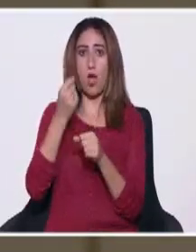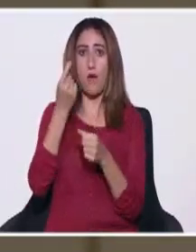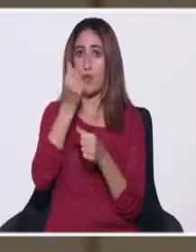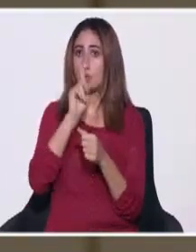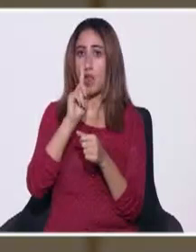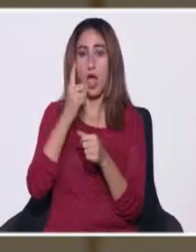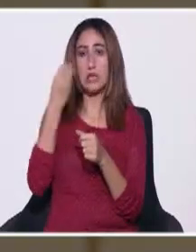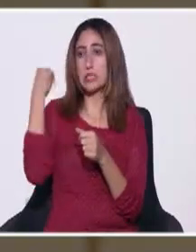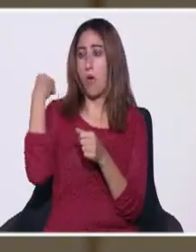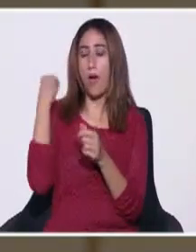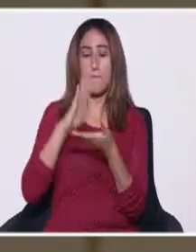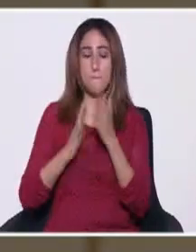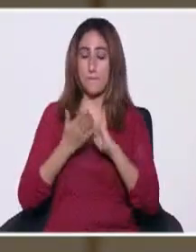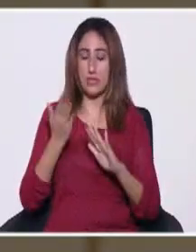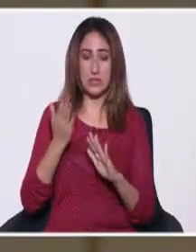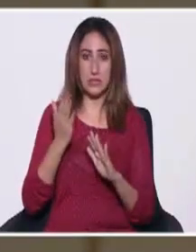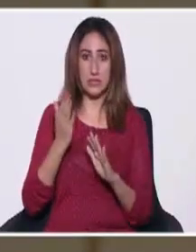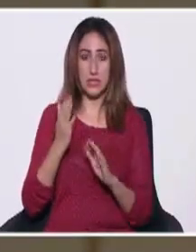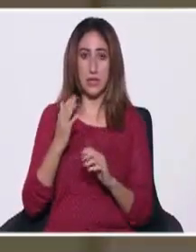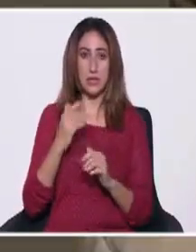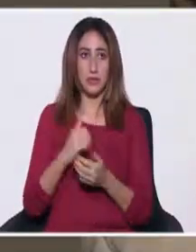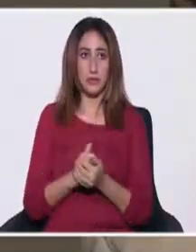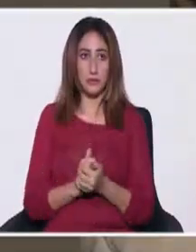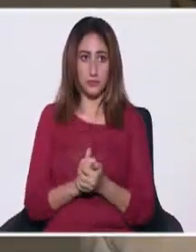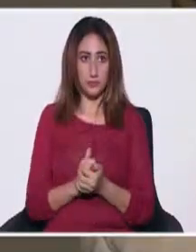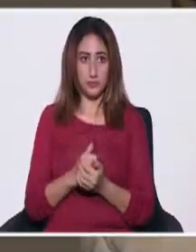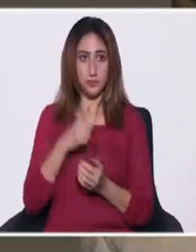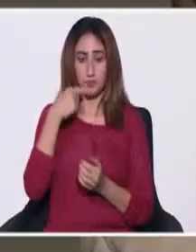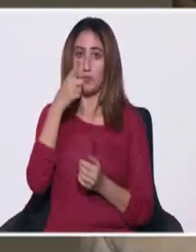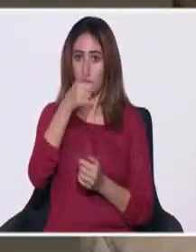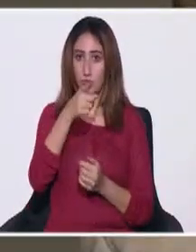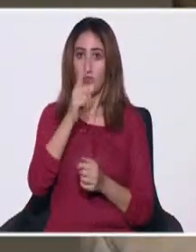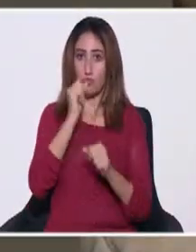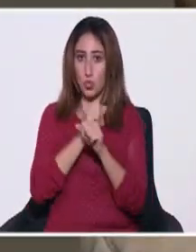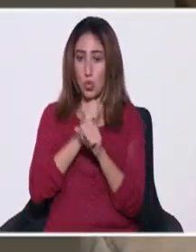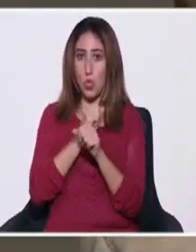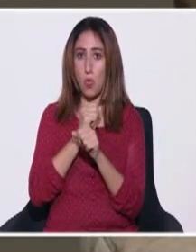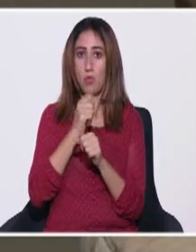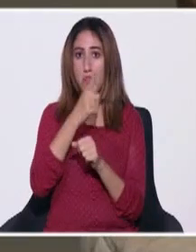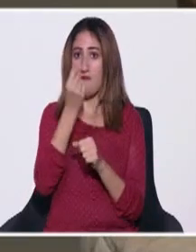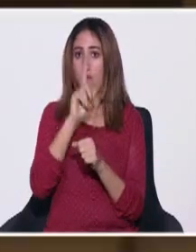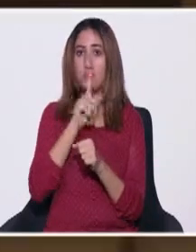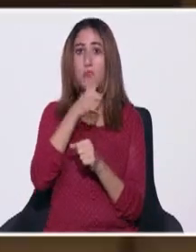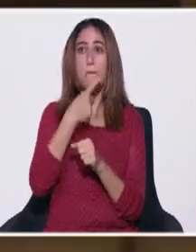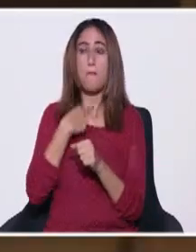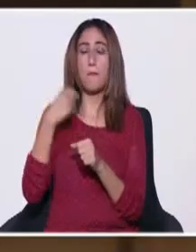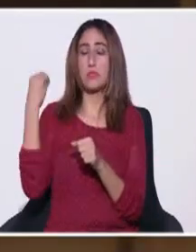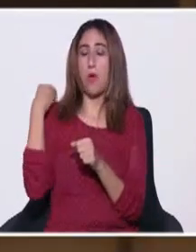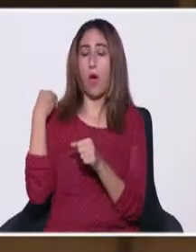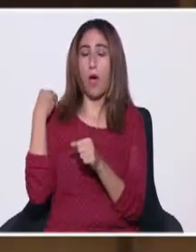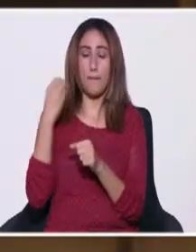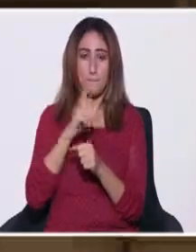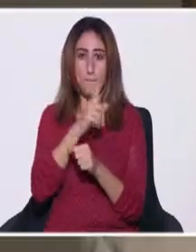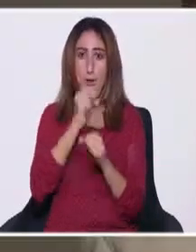حياتي كون جزء كبير من شخصيتي. فعلا وحضرتك يعني من ضمن الشخصيات دكتور عمرو اللي